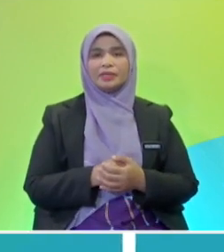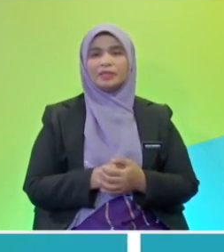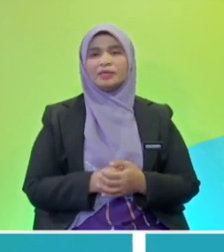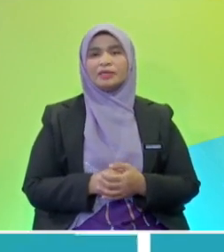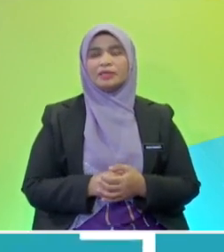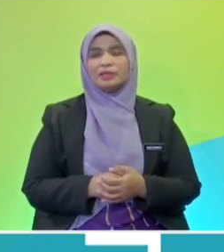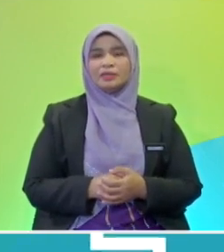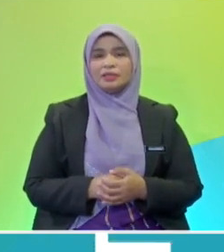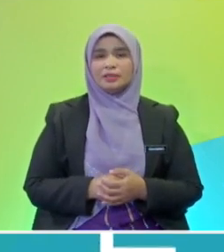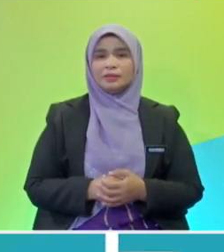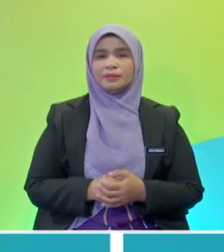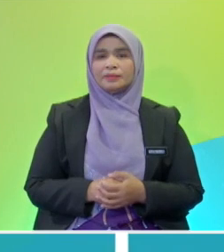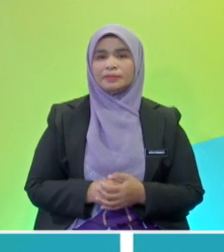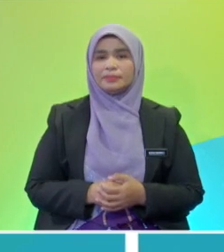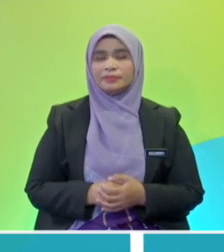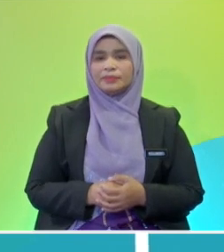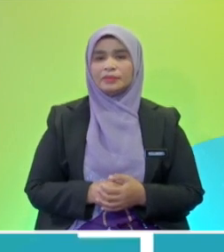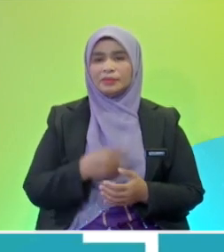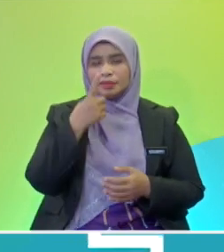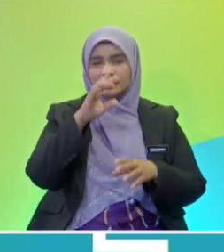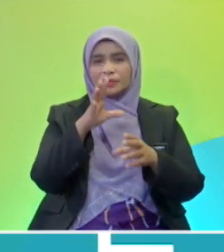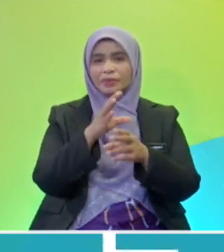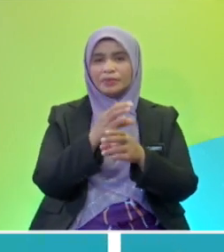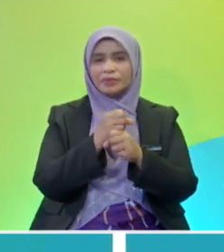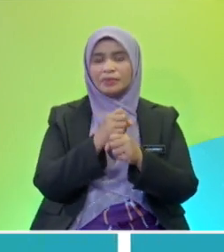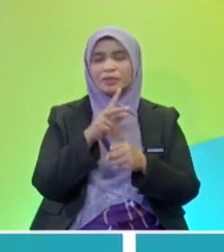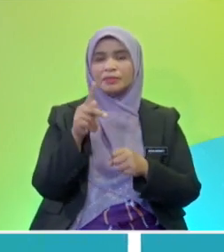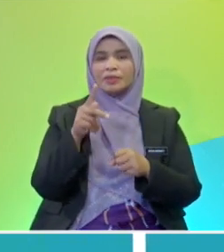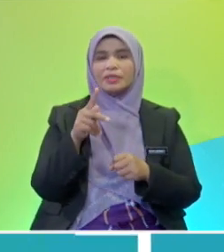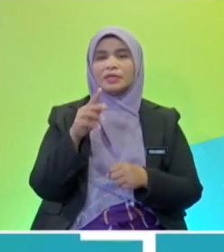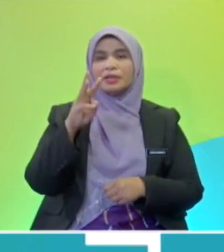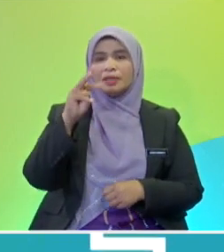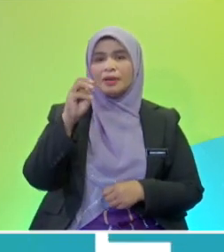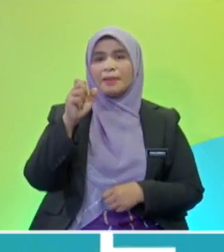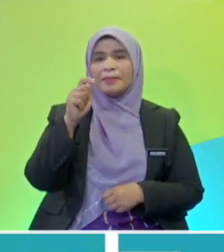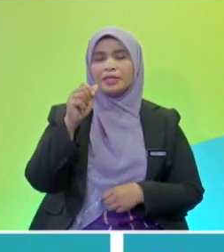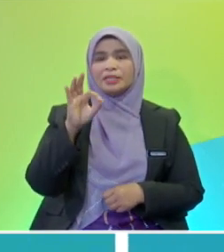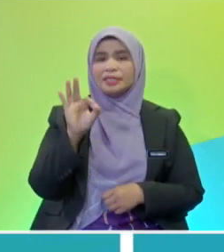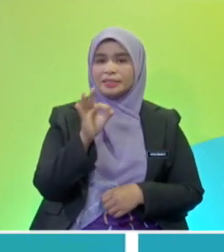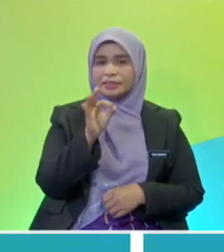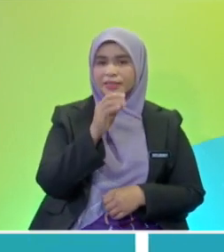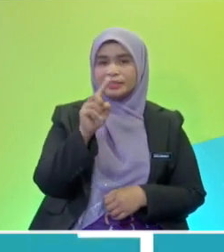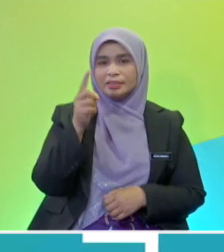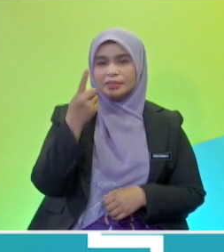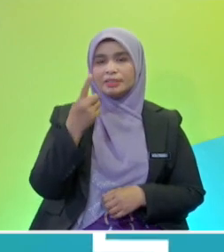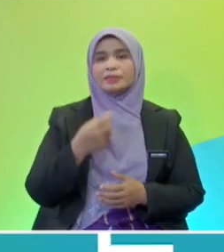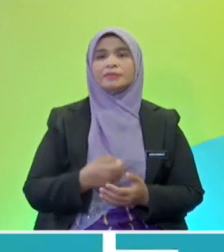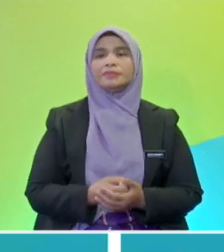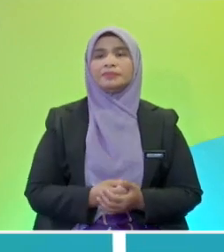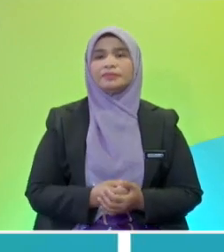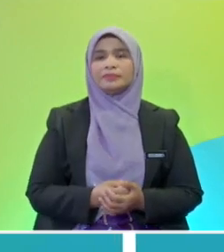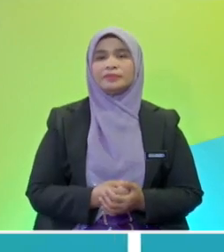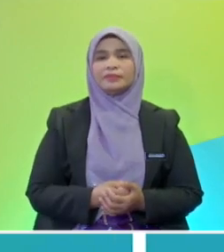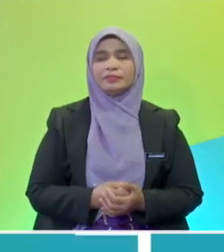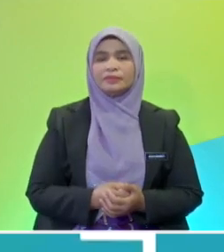Tengah okey untuk dapatkan dia punya mata jahitan saja okey boleh satu lagi buat